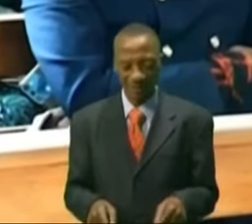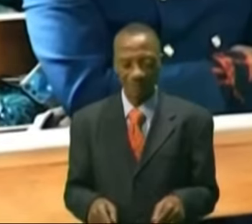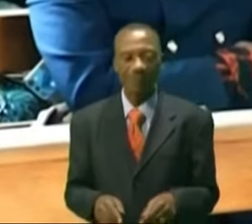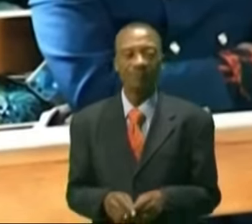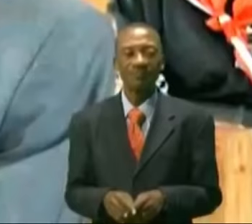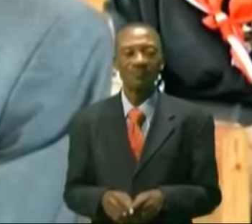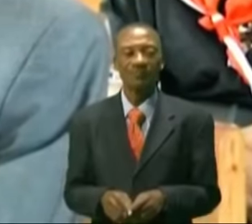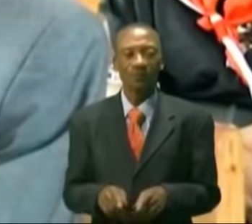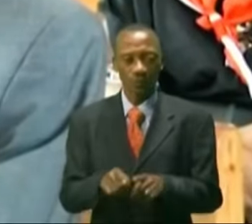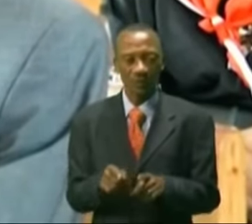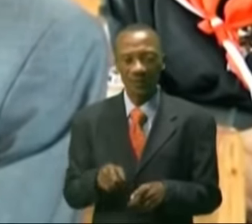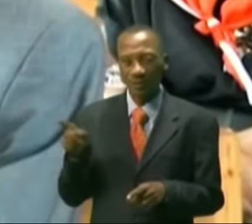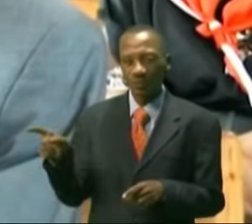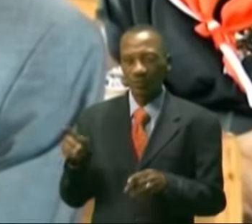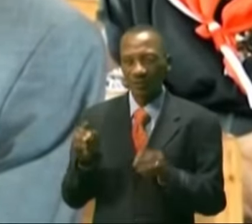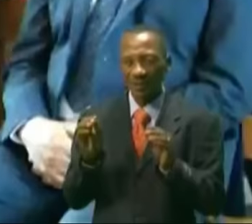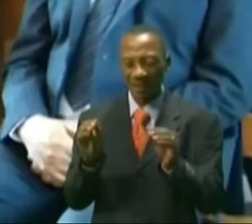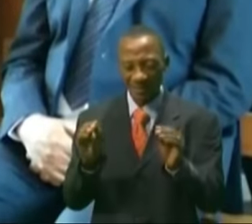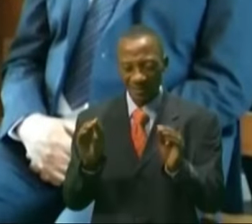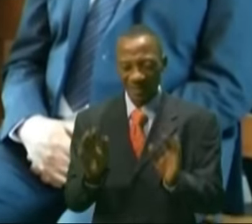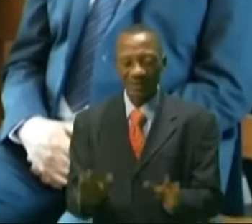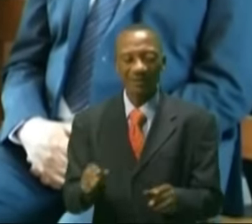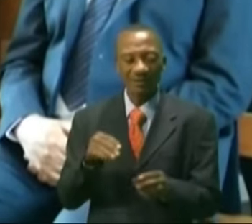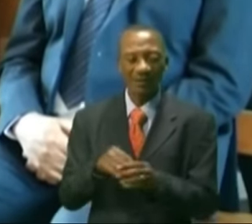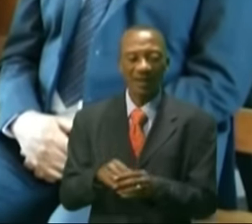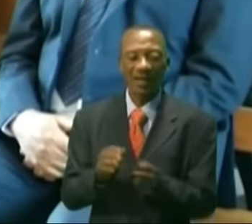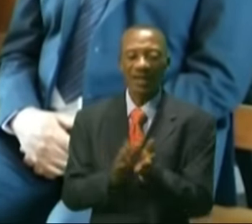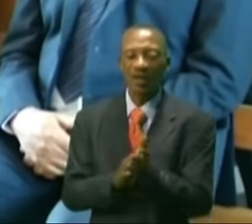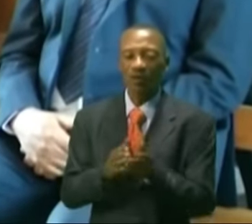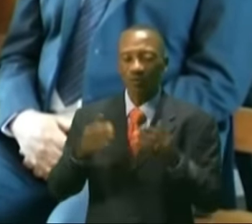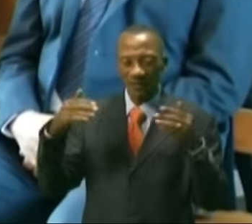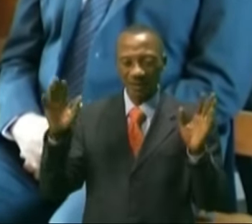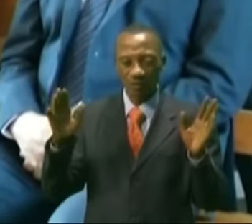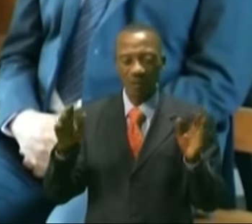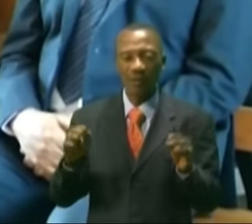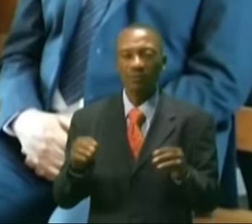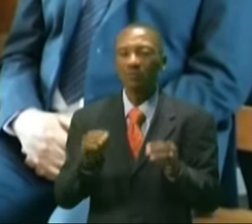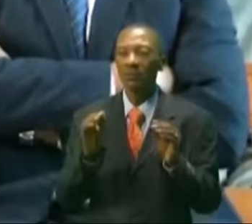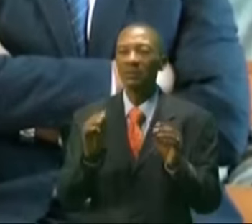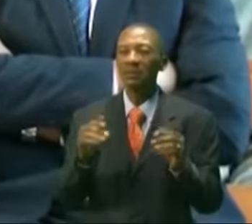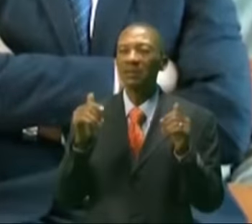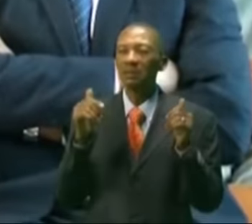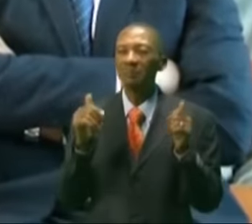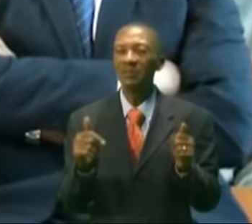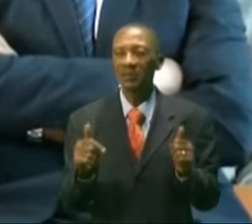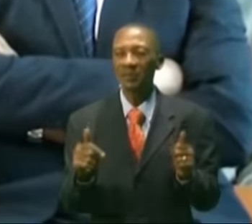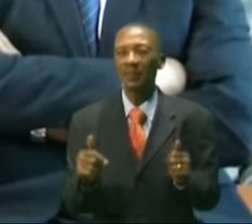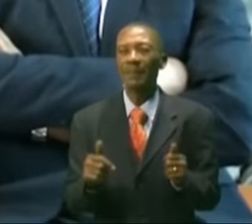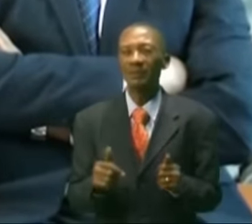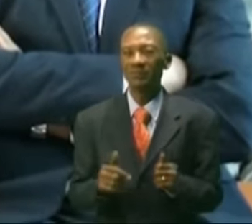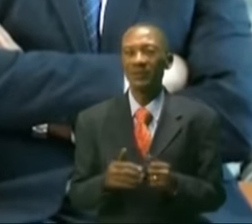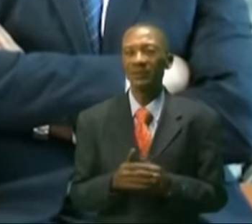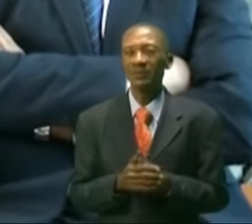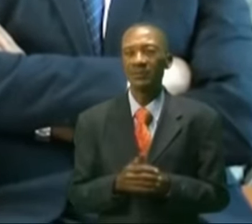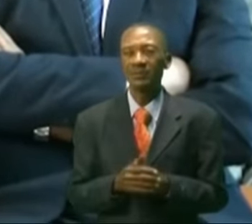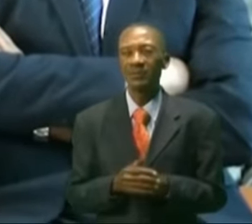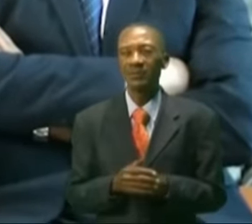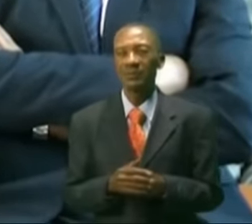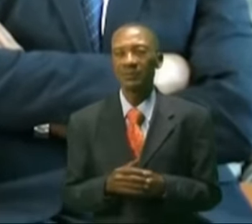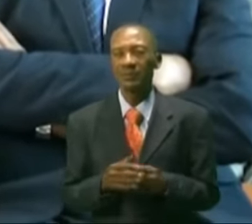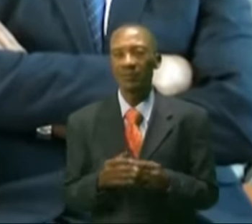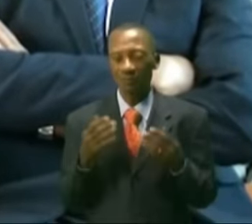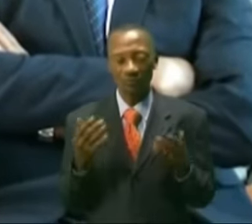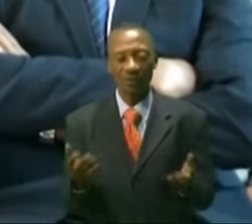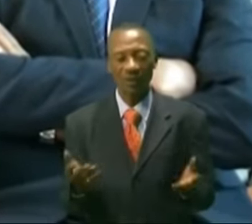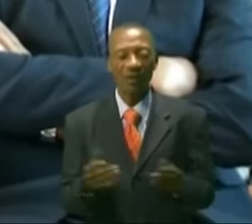la présence de plusieurs personnalités, dont le directeur général de l'RTNC, Madame Sylvie Elenge Niembo, inconsolable, avec à ses côtés son